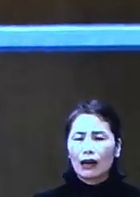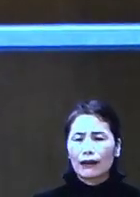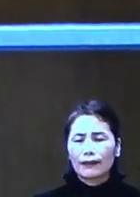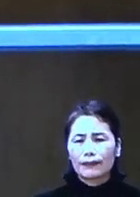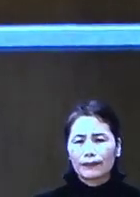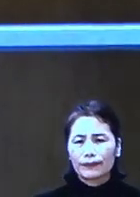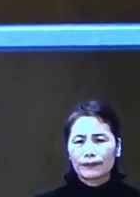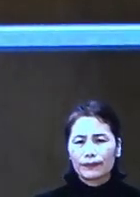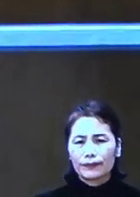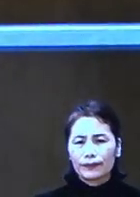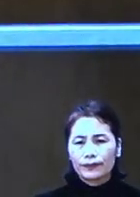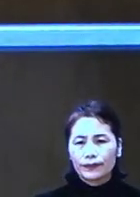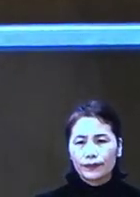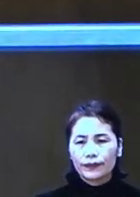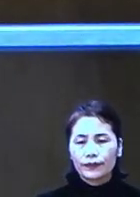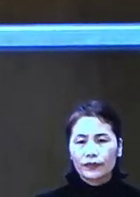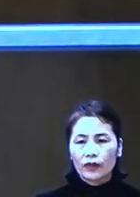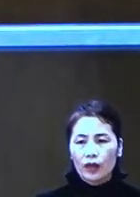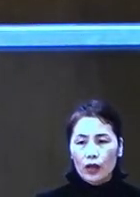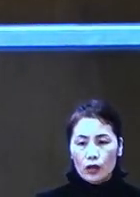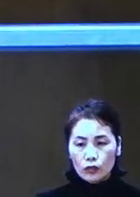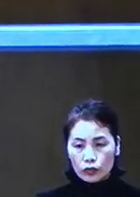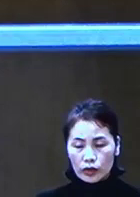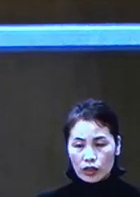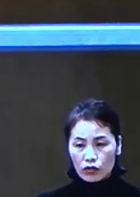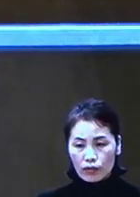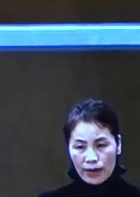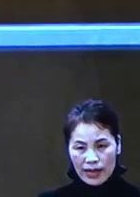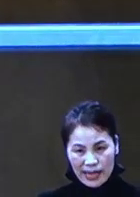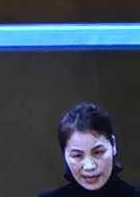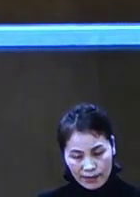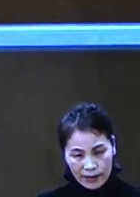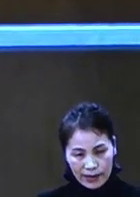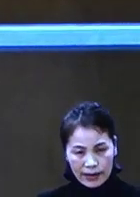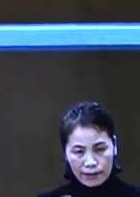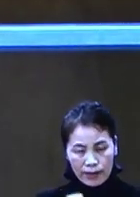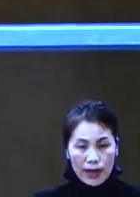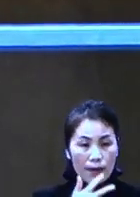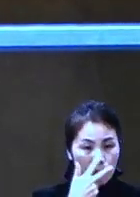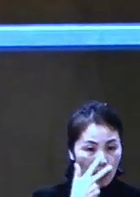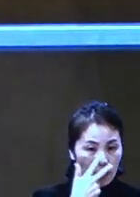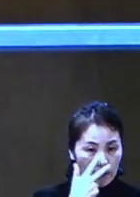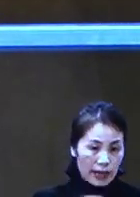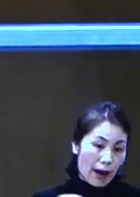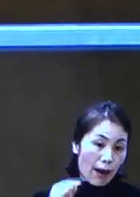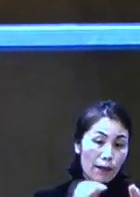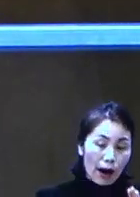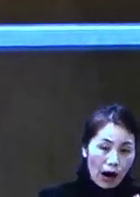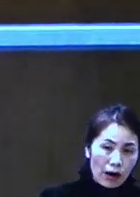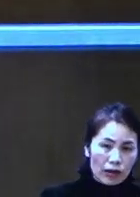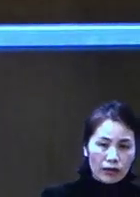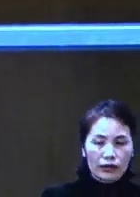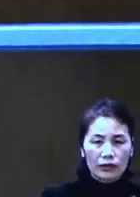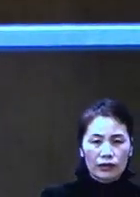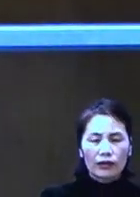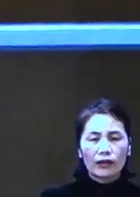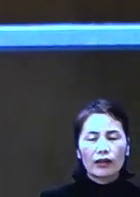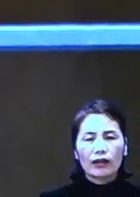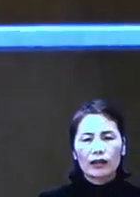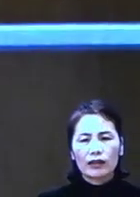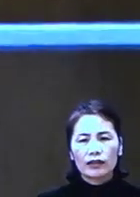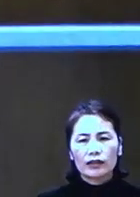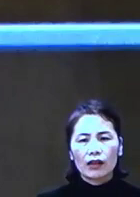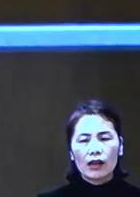국민의힘 대표단이 평택 방문을 했을 당시 만났던 주민은 경기도의 늑장 대처에 한탄스러운